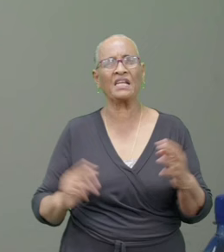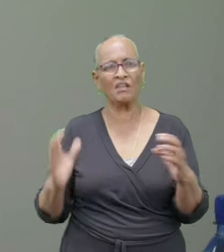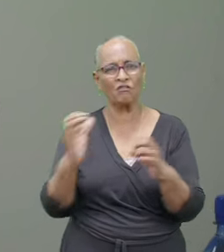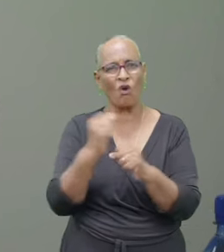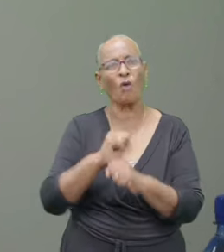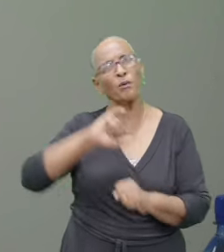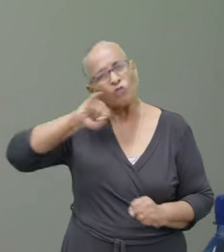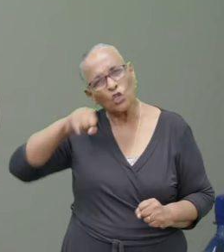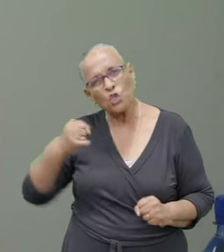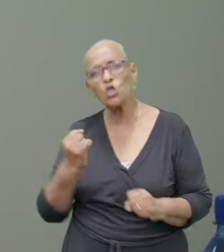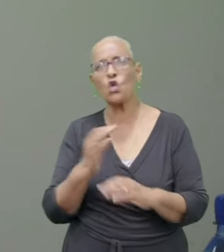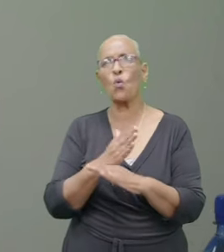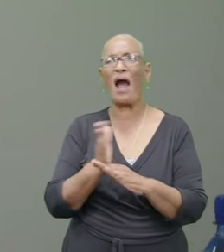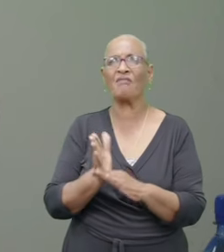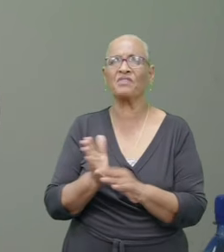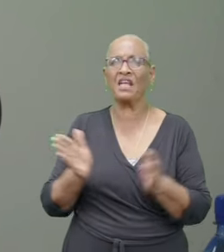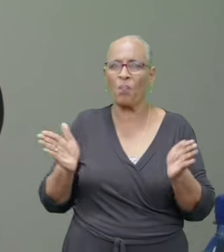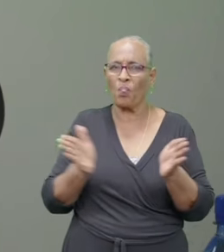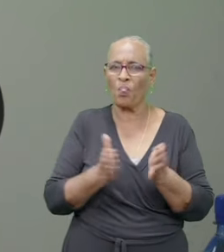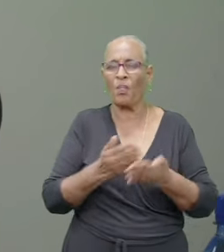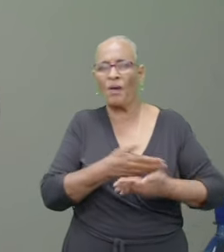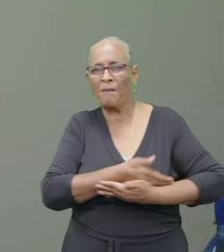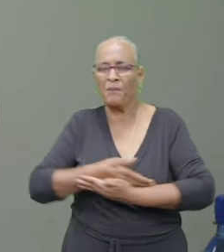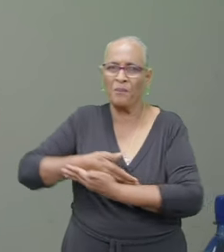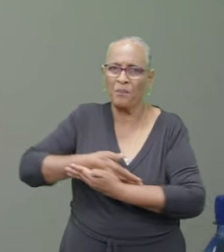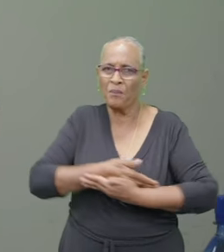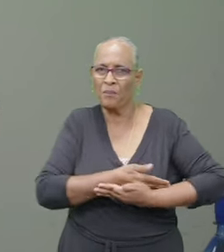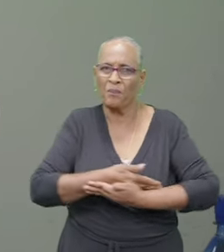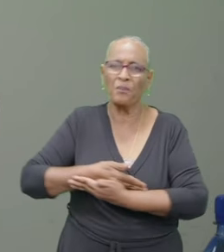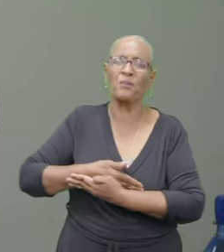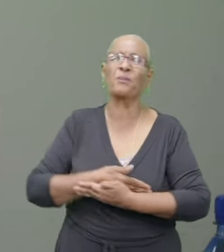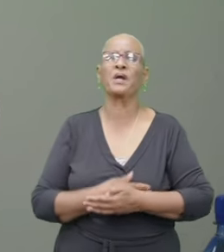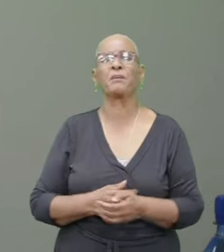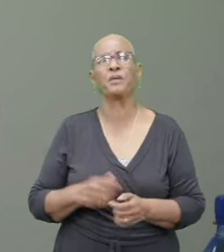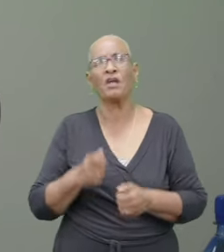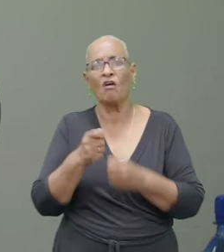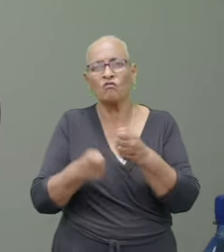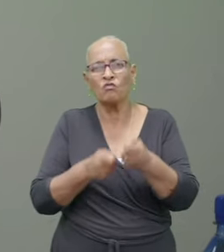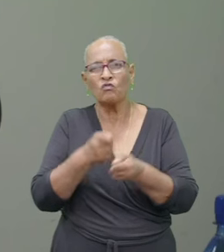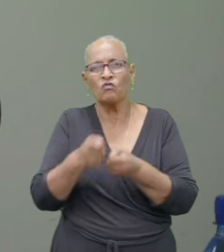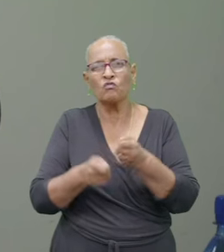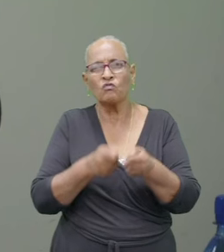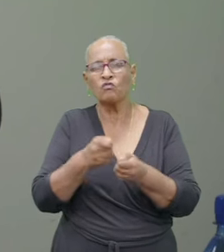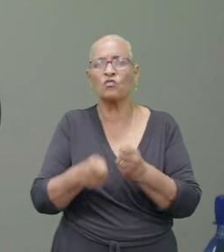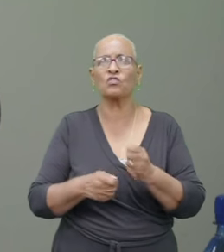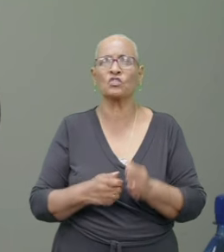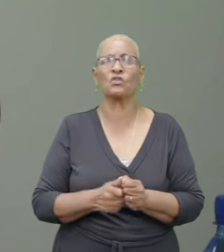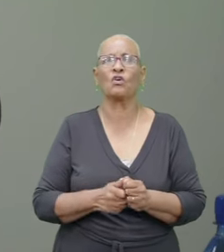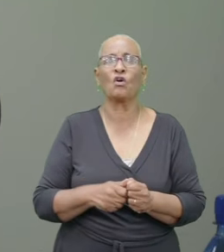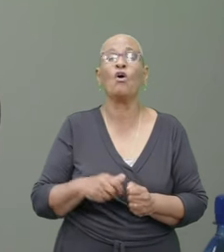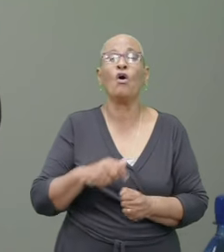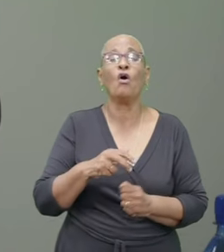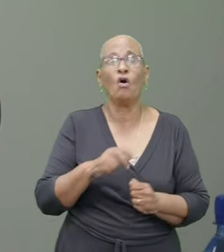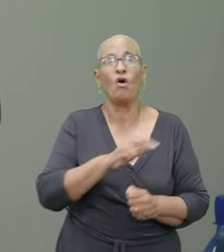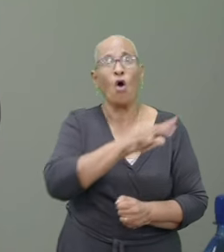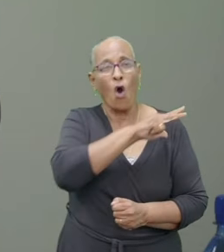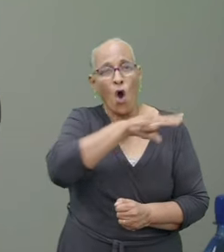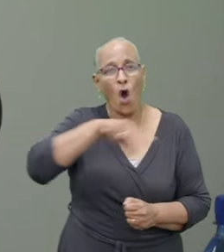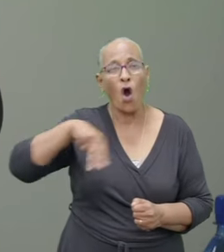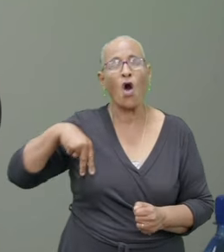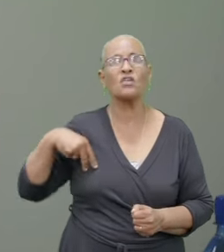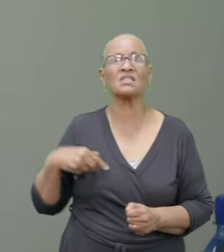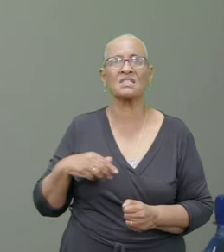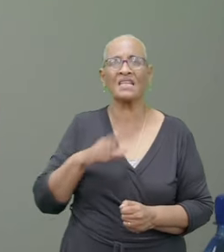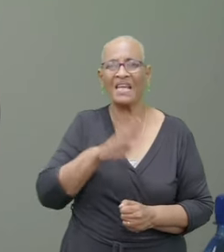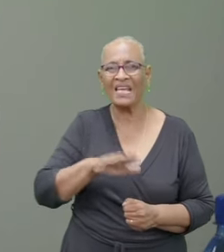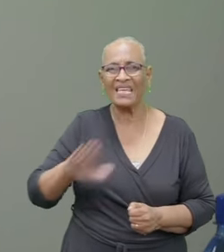in 2014, 2015 hebben ze gegeven moment dus ervoor gezorgd dat wij dus onze neonatale, onze kinderintensieve